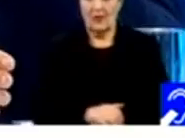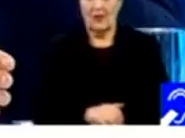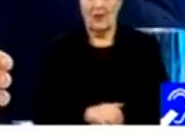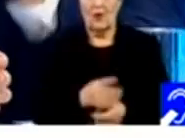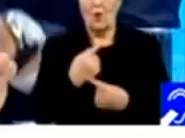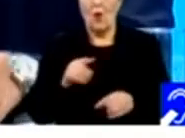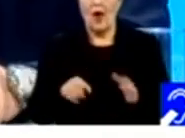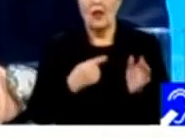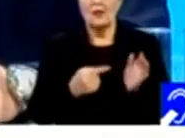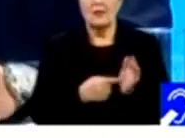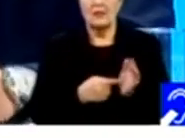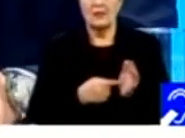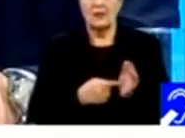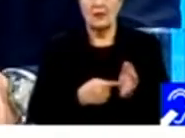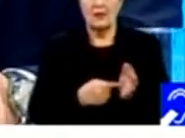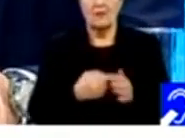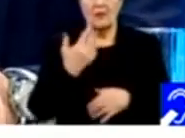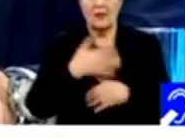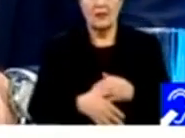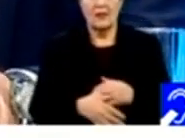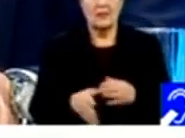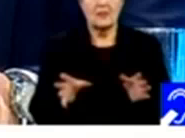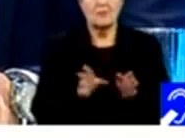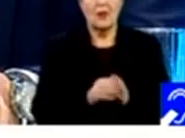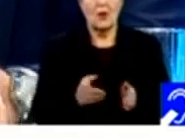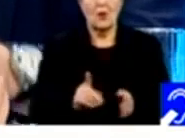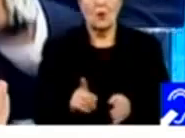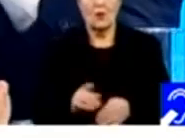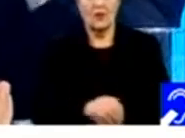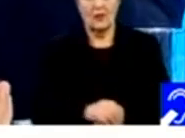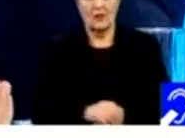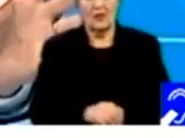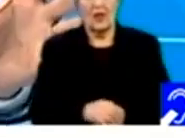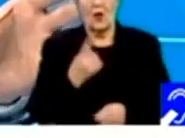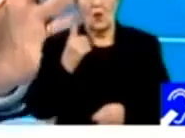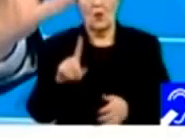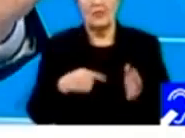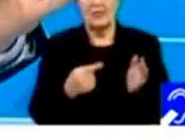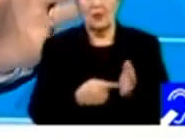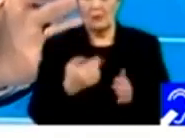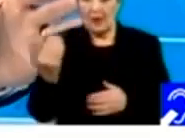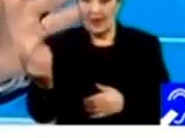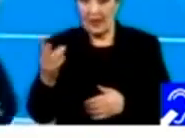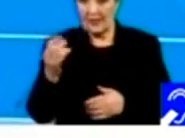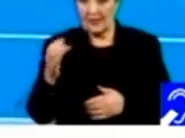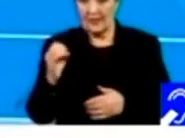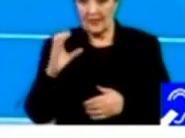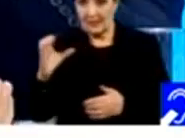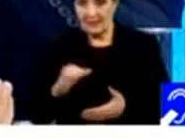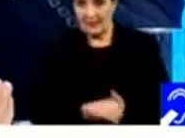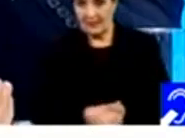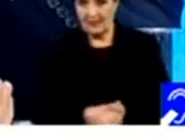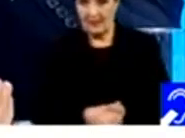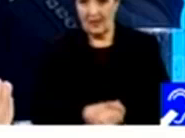întrebare. Și nici măcar nu știa. Vă dați seama? Pentru mine asta este pur și simplu o situație confuză. Acum, o întrebare către domnul Năstase, pentru că... Domnul Năstase, dumneavoastră